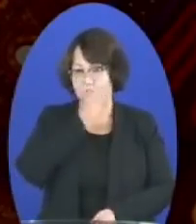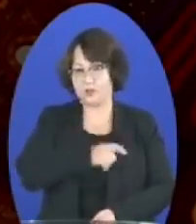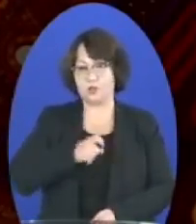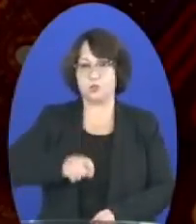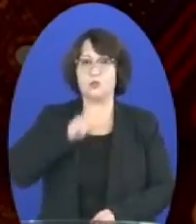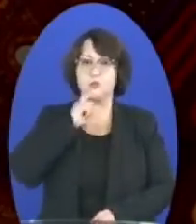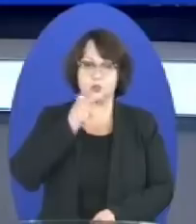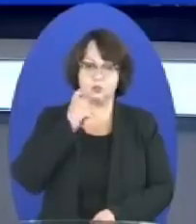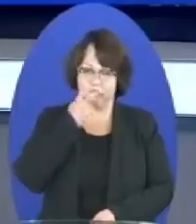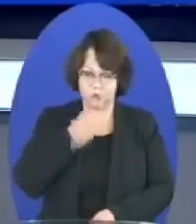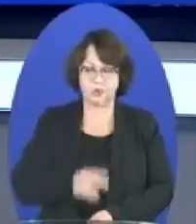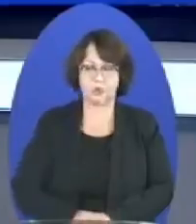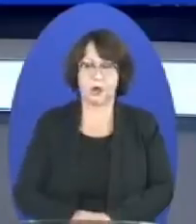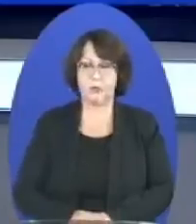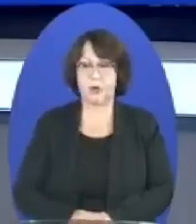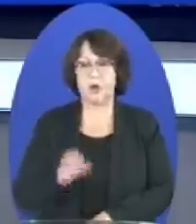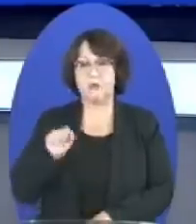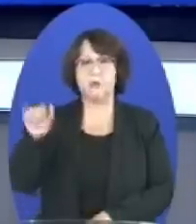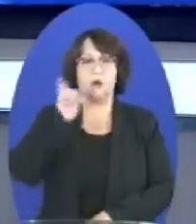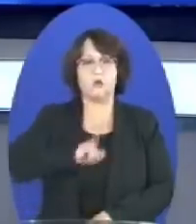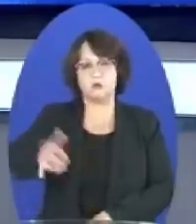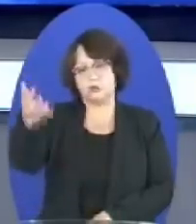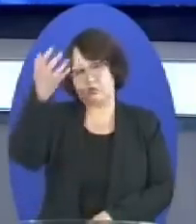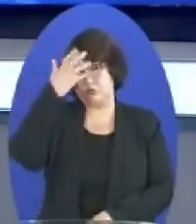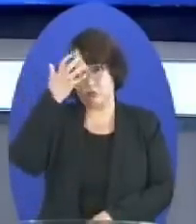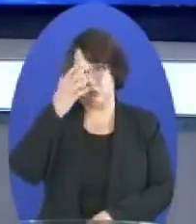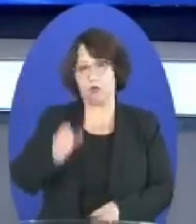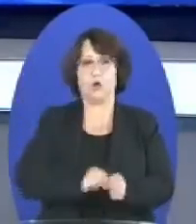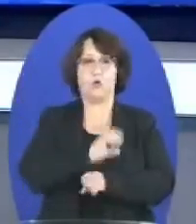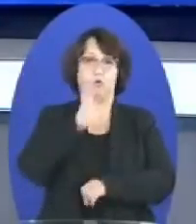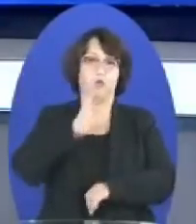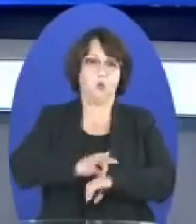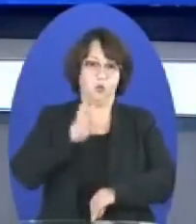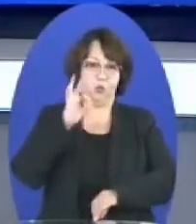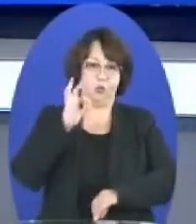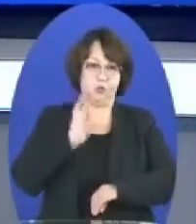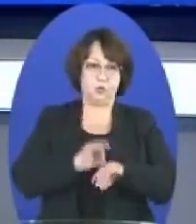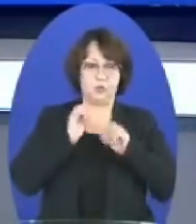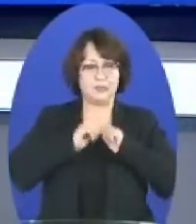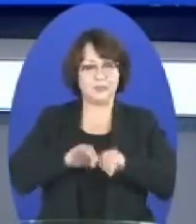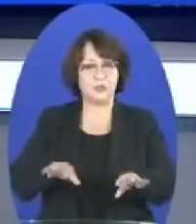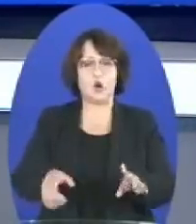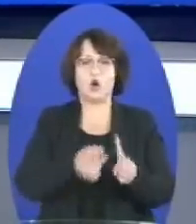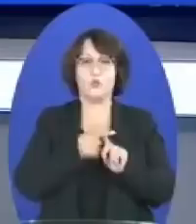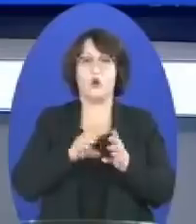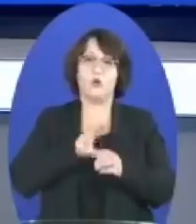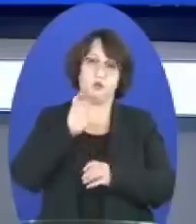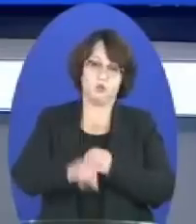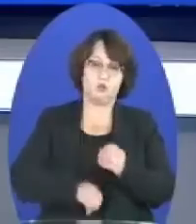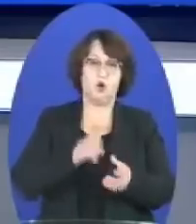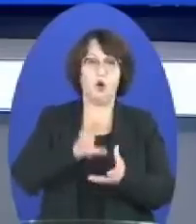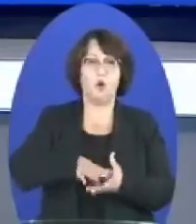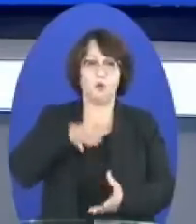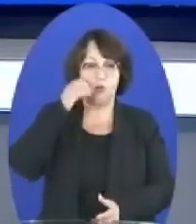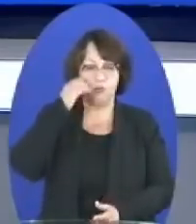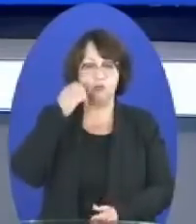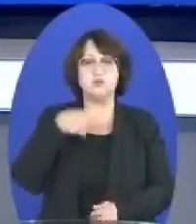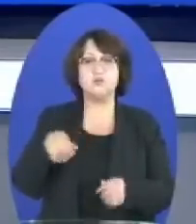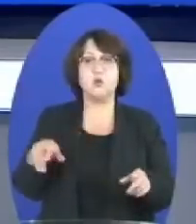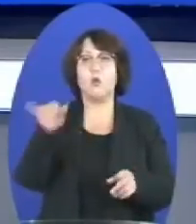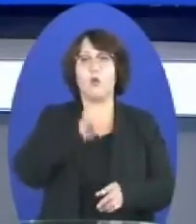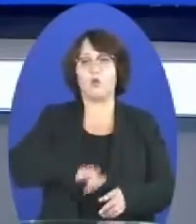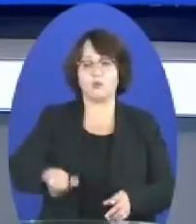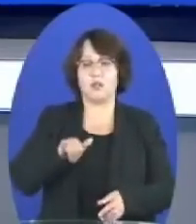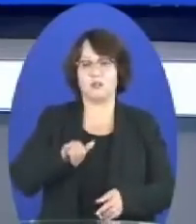байна. Америк нэгдсэн улсын засаг захиргаа COVID-19 цар тахлын дэгдэлттэй холбогдуулаад олон улсын оюутнуудыг улс орноосоо